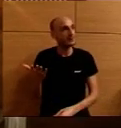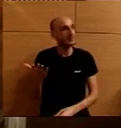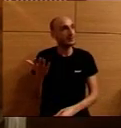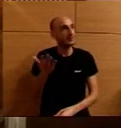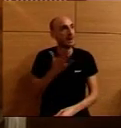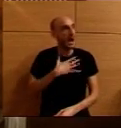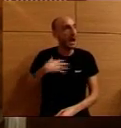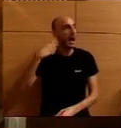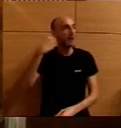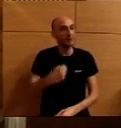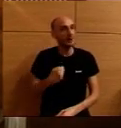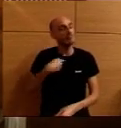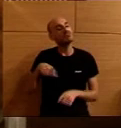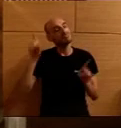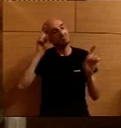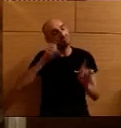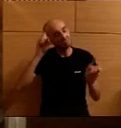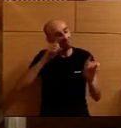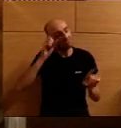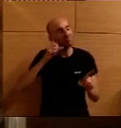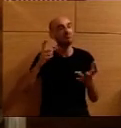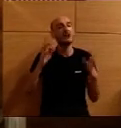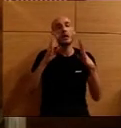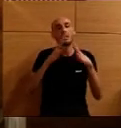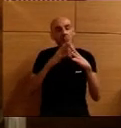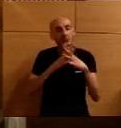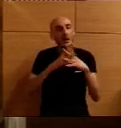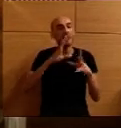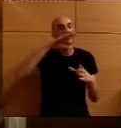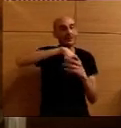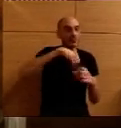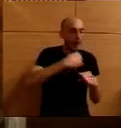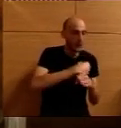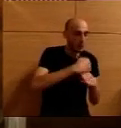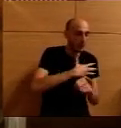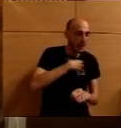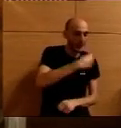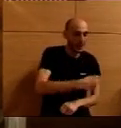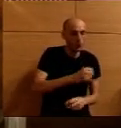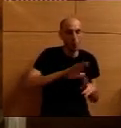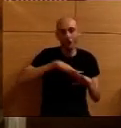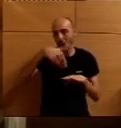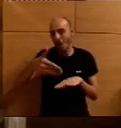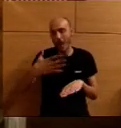ensenyi tot el que vostè vulgui de les instal·lacions de fora de l'Ajuntament i de l'Ajuntament.